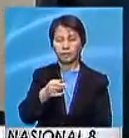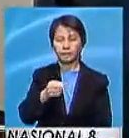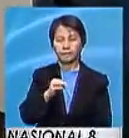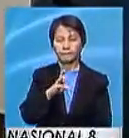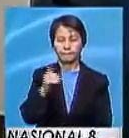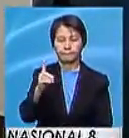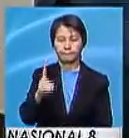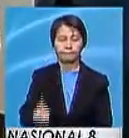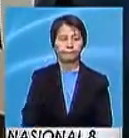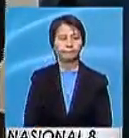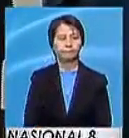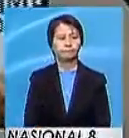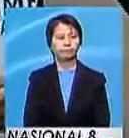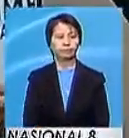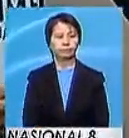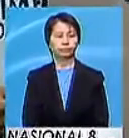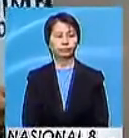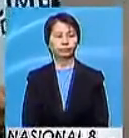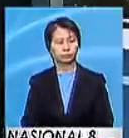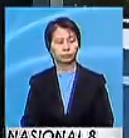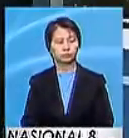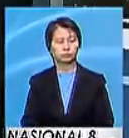Akil.